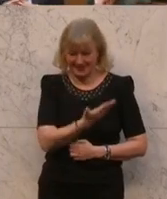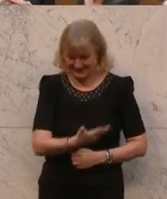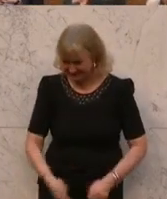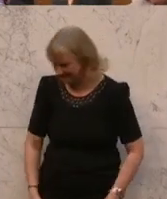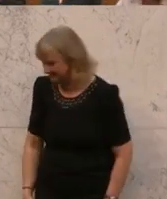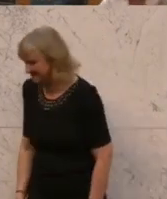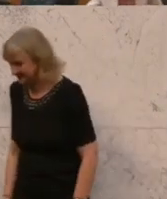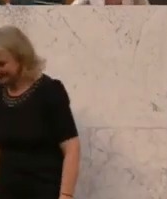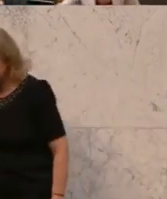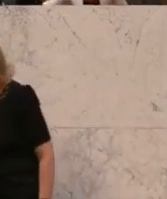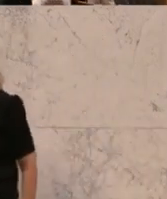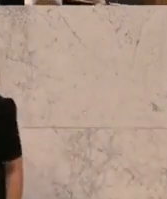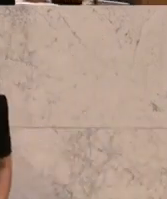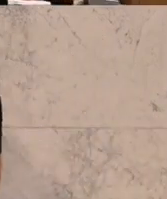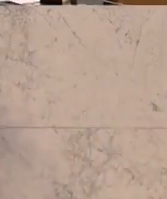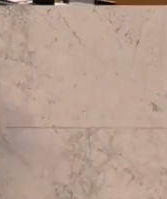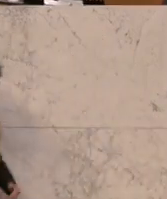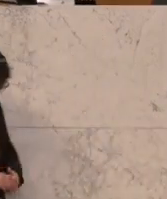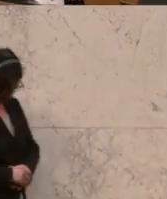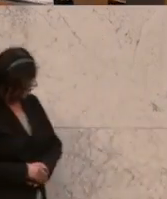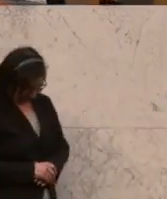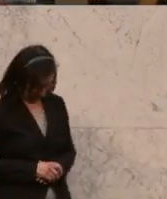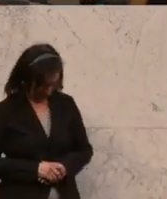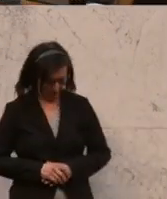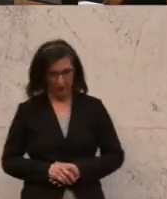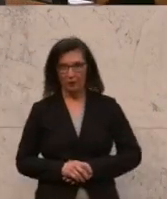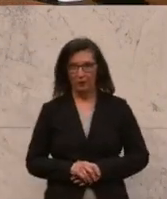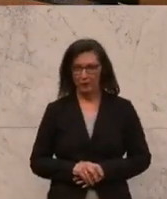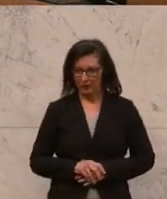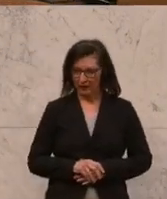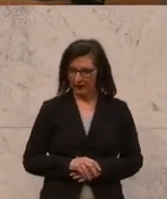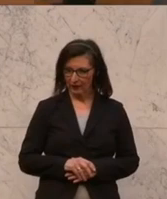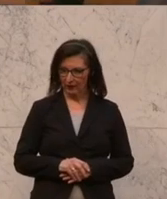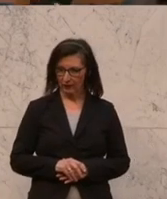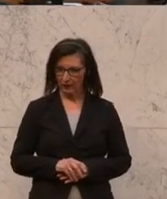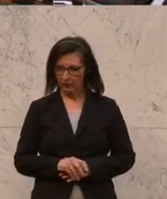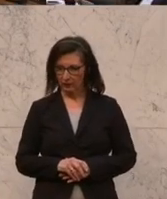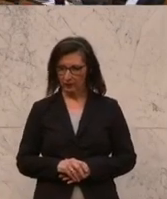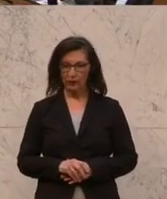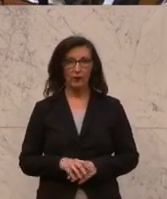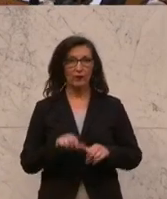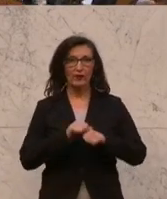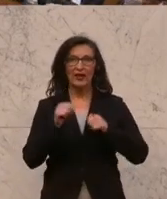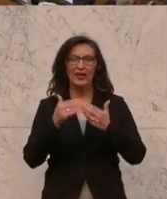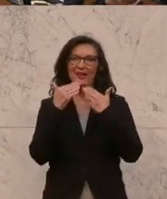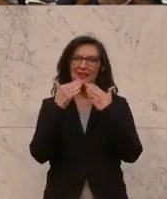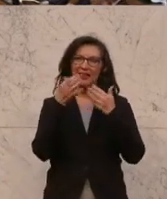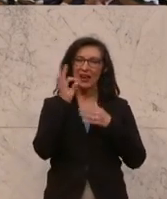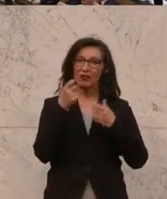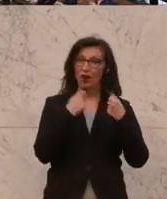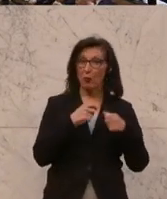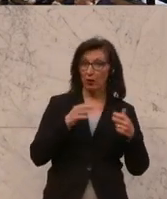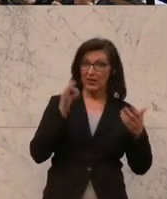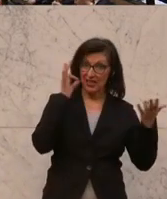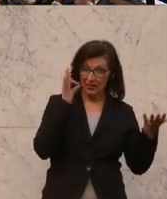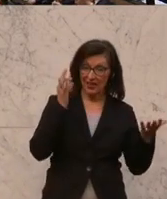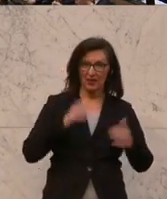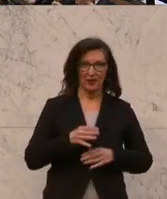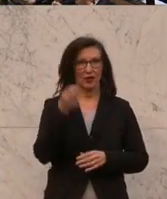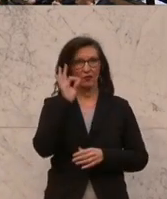und die vorletzte Rednerin zu diesem Tagesordnungspunkt, Gertraud Salzmann, ÖVP-Abgeordnete. Geschätzte